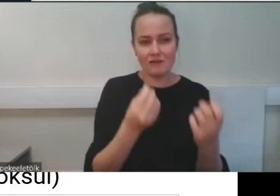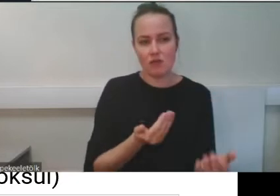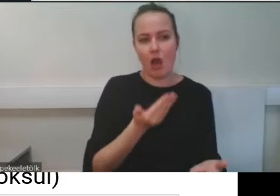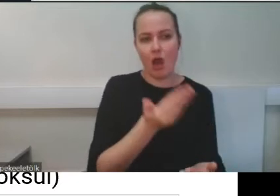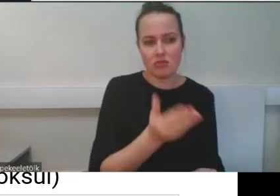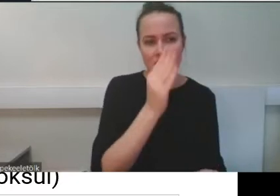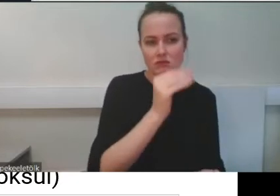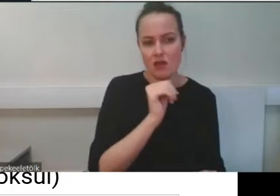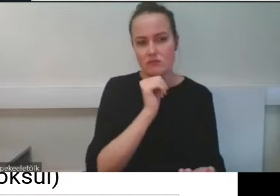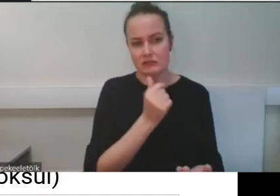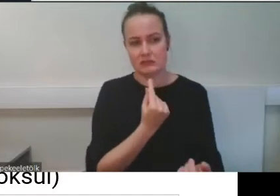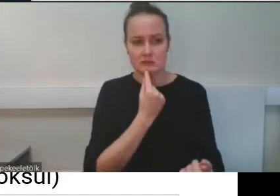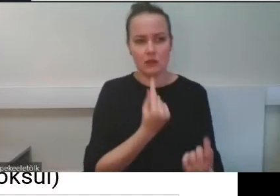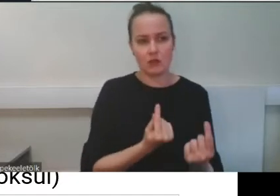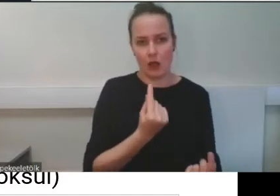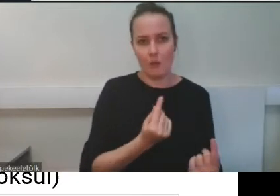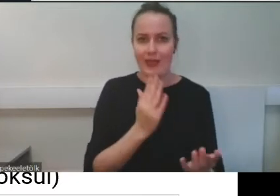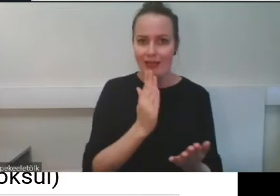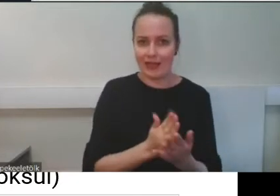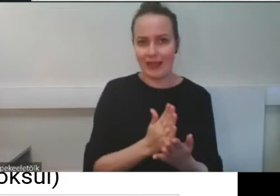erinevates maakondades pakutakse